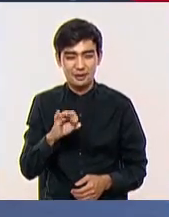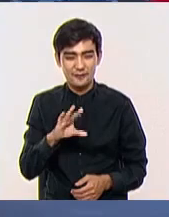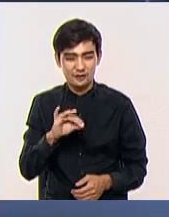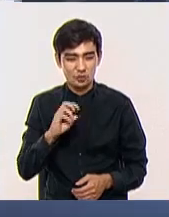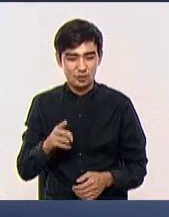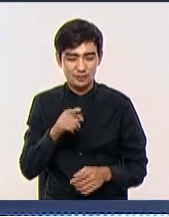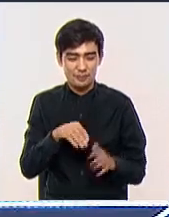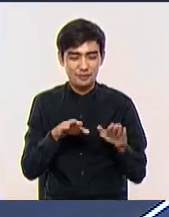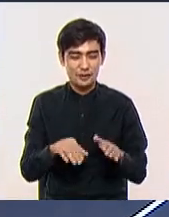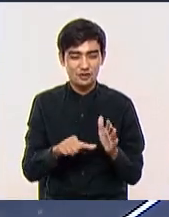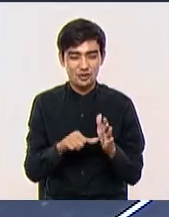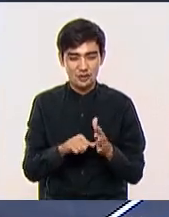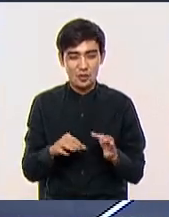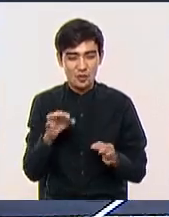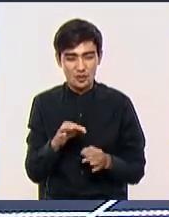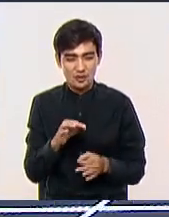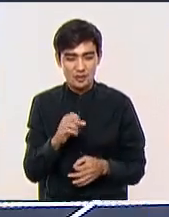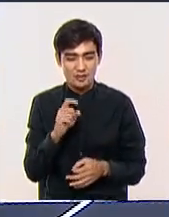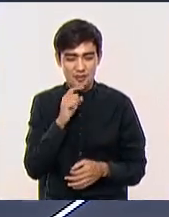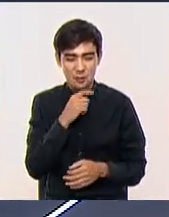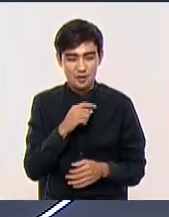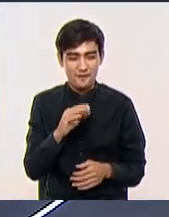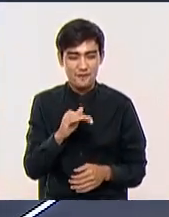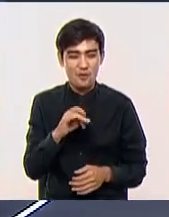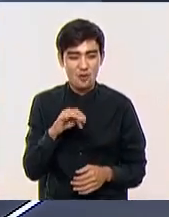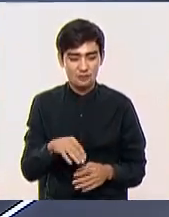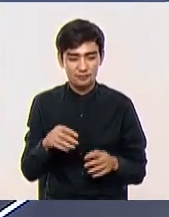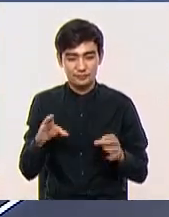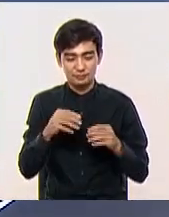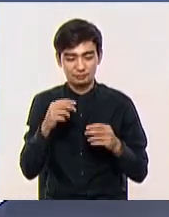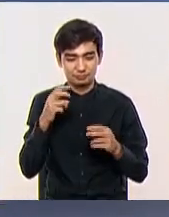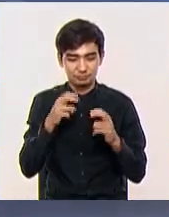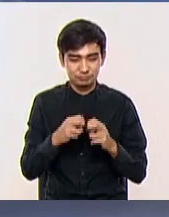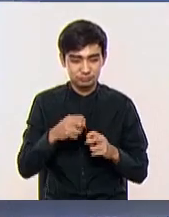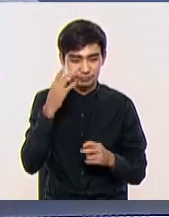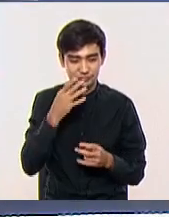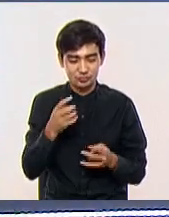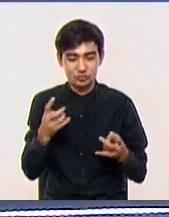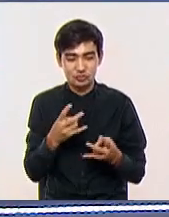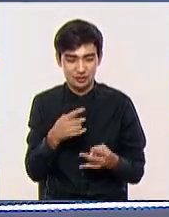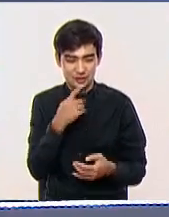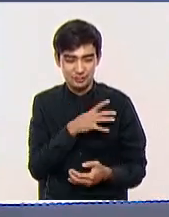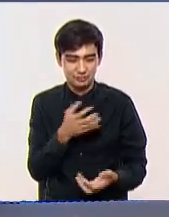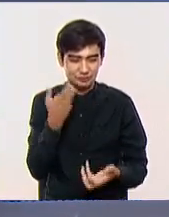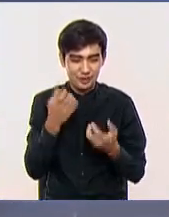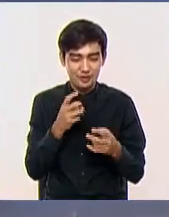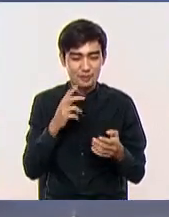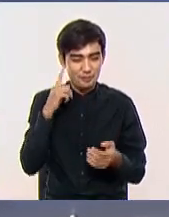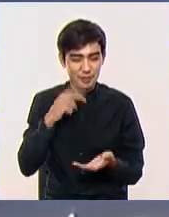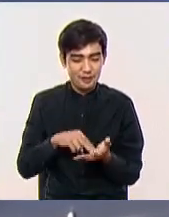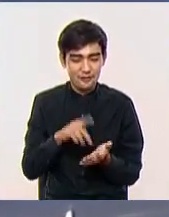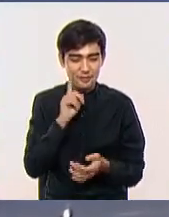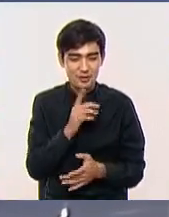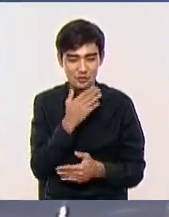шығыс экономикалық форумында бұл мәселені жан-жақты қарап, зерттеу керектігін айтты. Құрылыс әзірге жоспарланып жатқан жоқ, бірақ